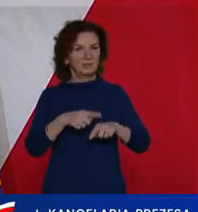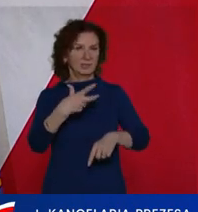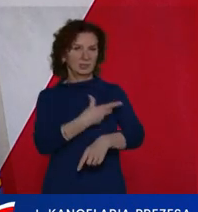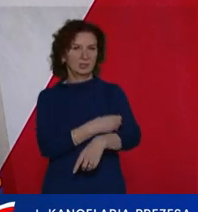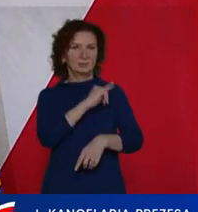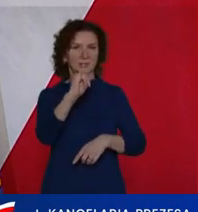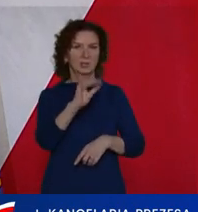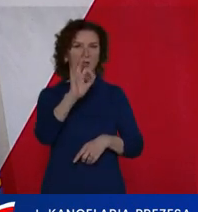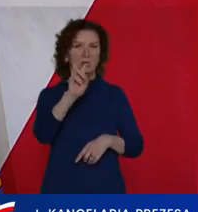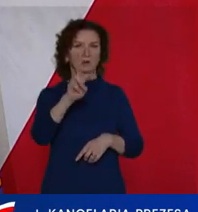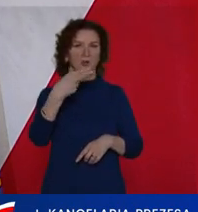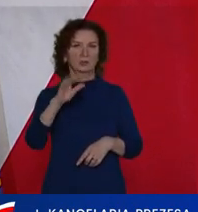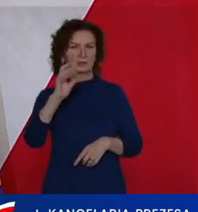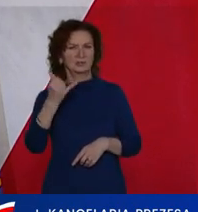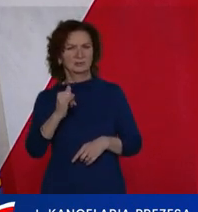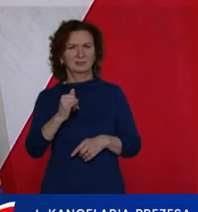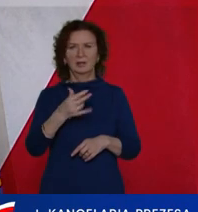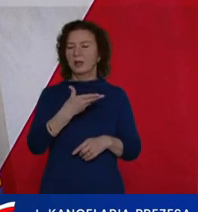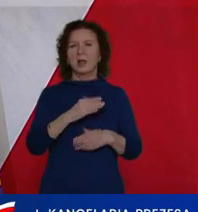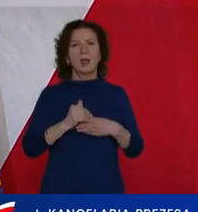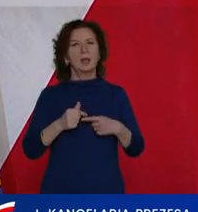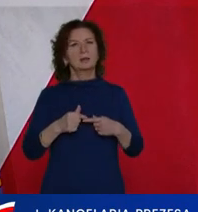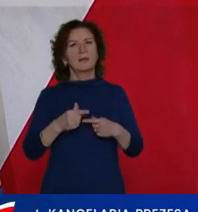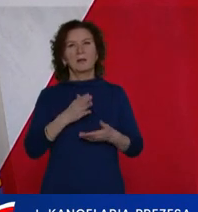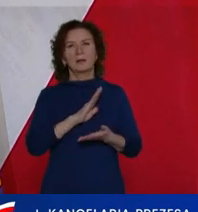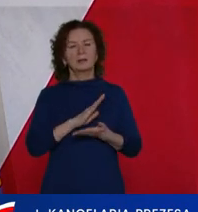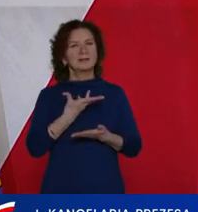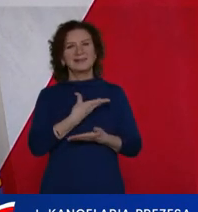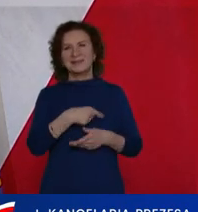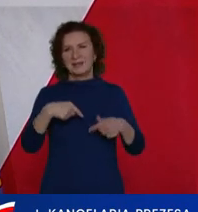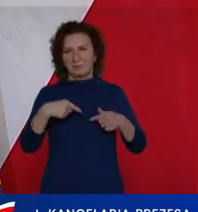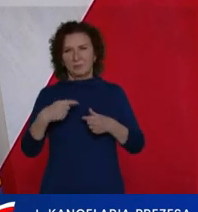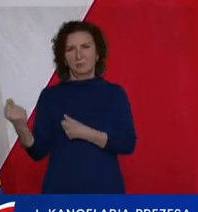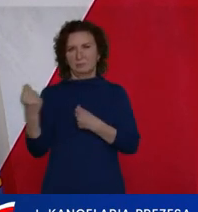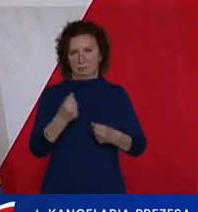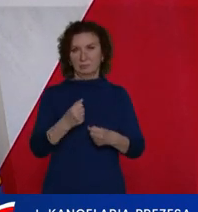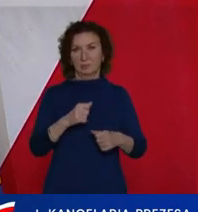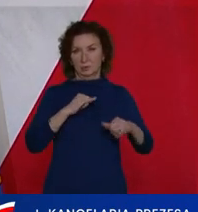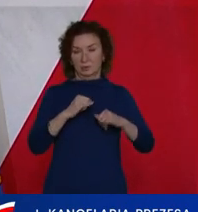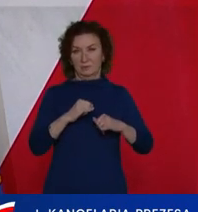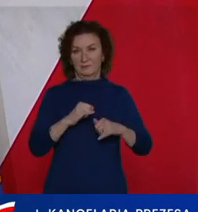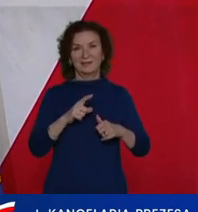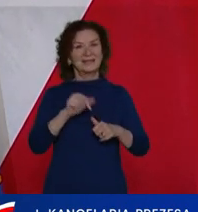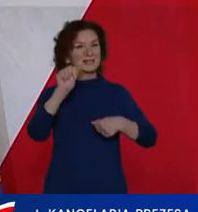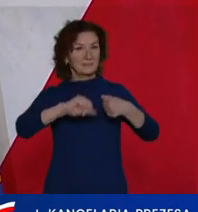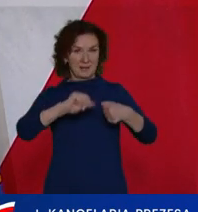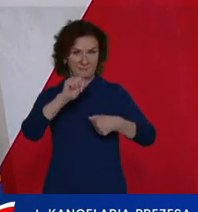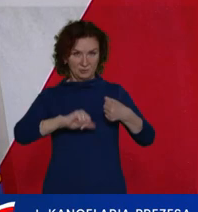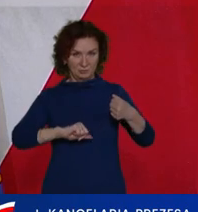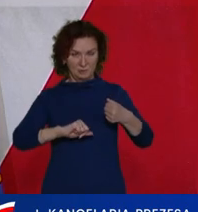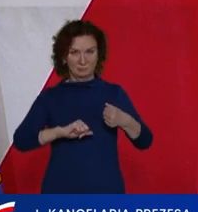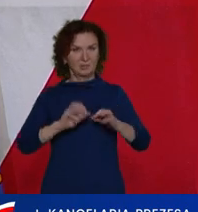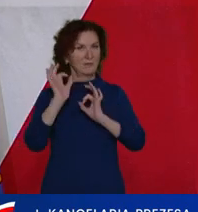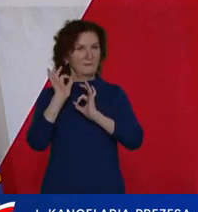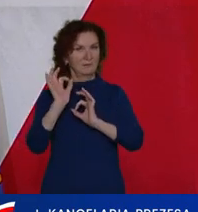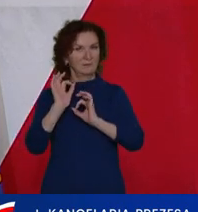poza dostawami rządowymi. Ja zweryfikowałem tą informację zarówno w przedstawicielstwie firmy Johnson